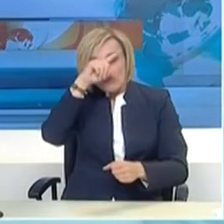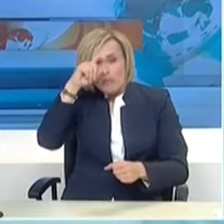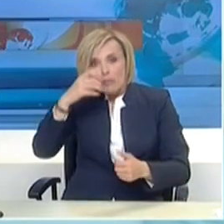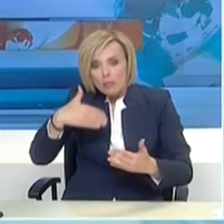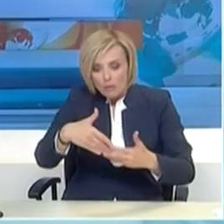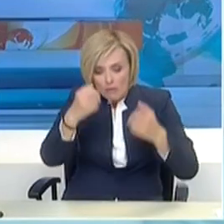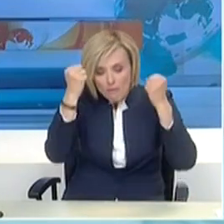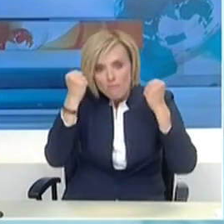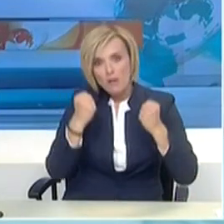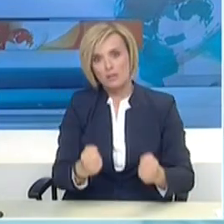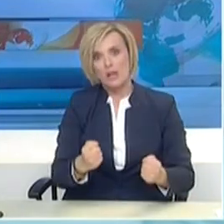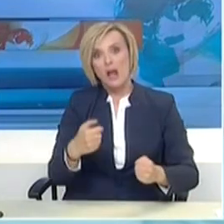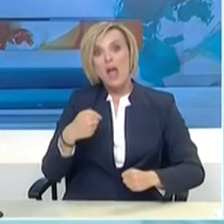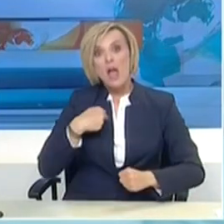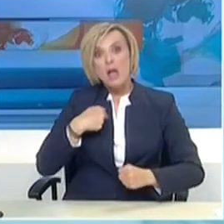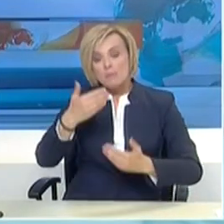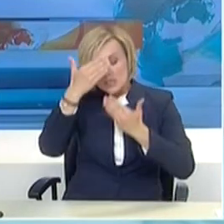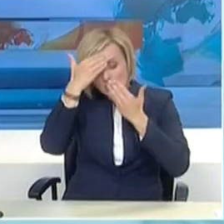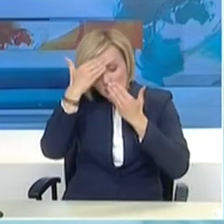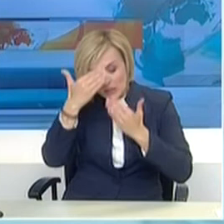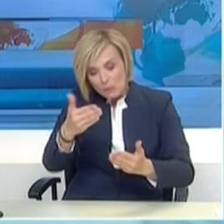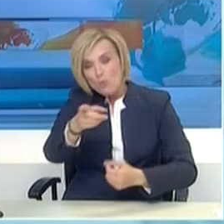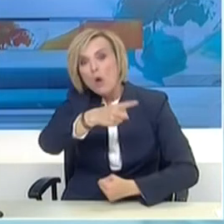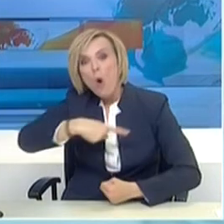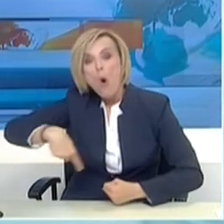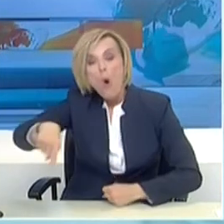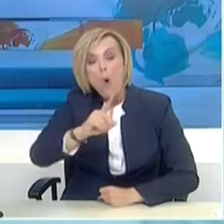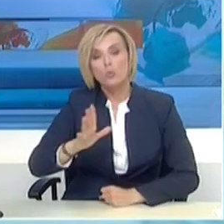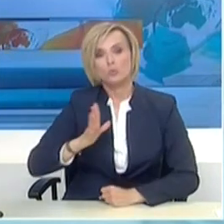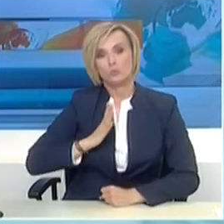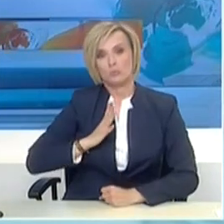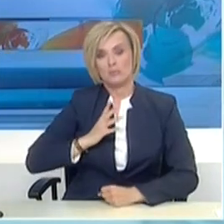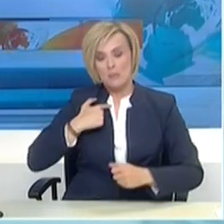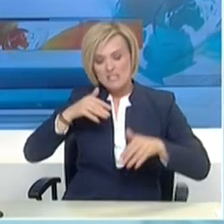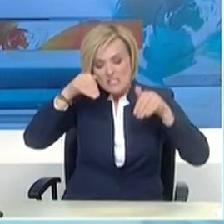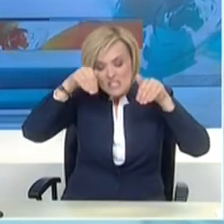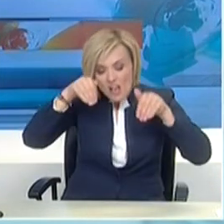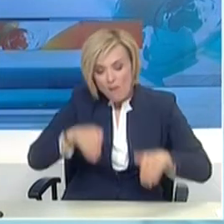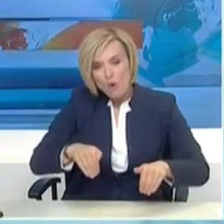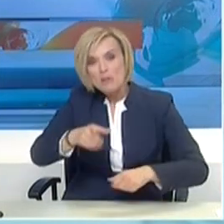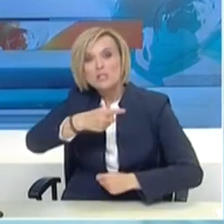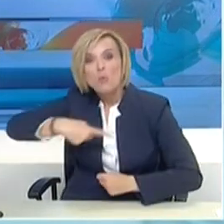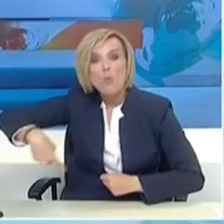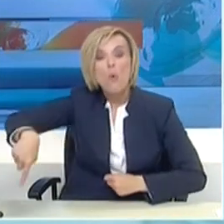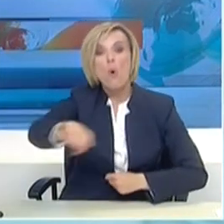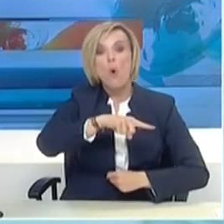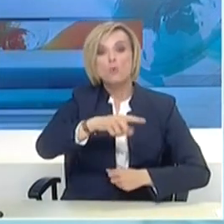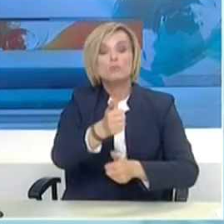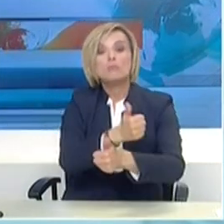Η απάντηση είναι πως τιμούμε όλους, σεβόμαστε όλους, προστατεύουμε όλους, αλλά κατεξοχήν